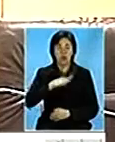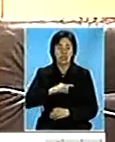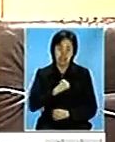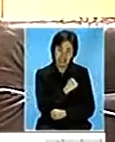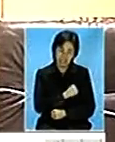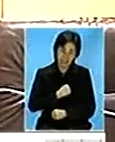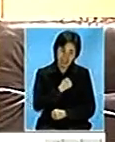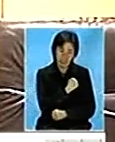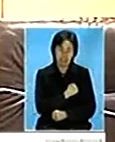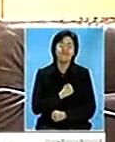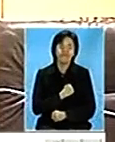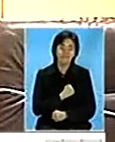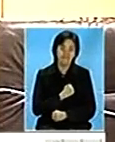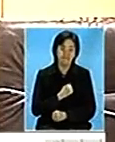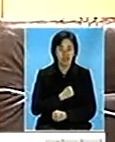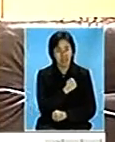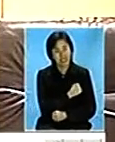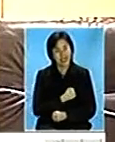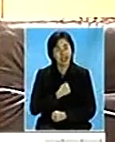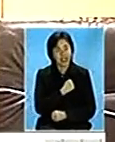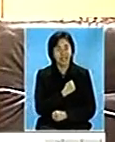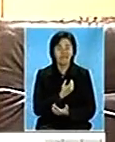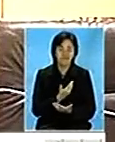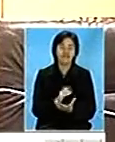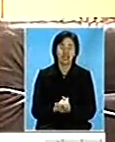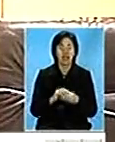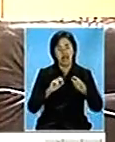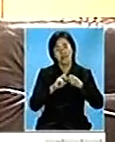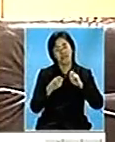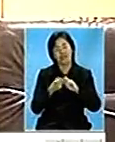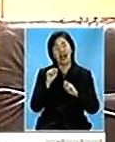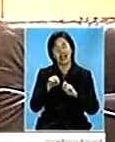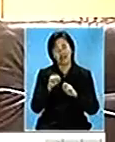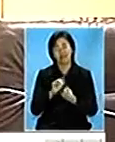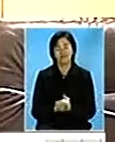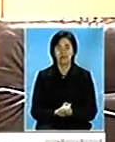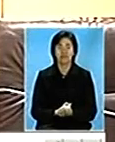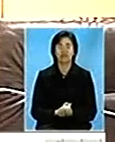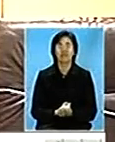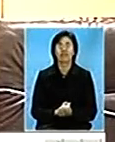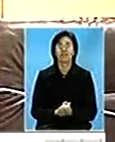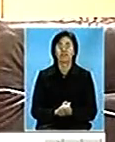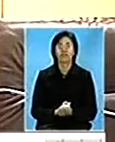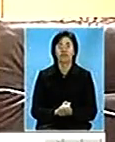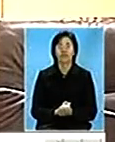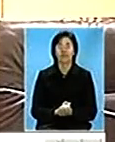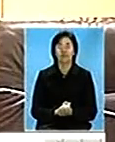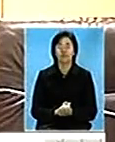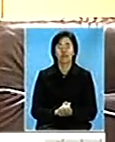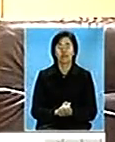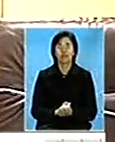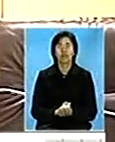จที่ทำให้เกิดเหตุการณ์เช่นนี้ซึ่งทันทีที่ได้